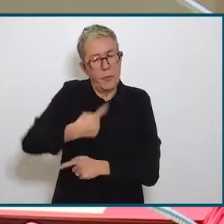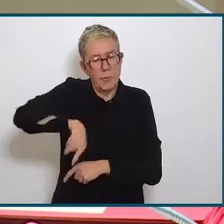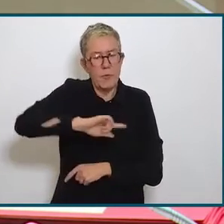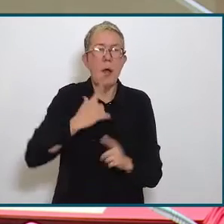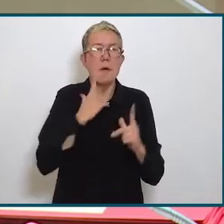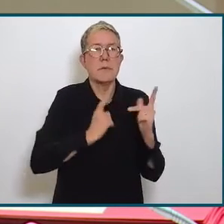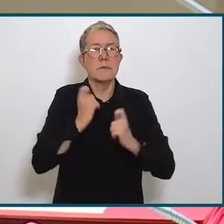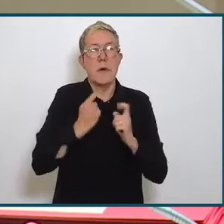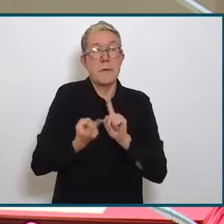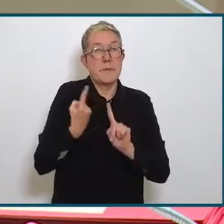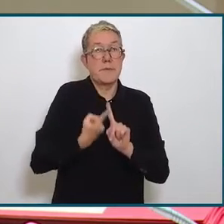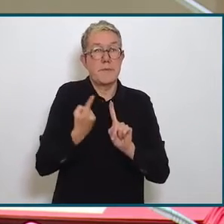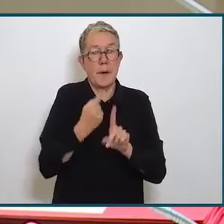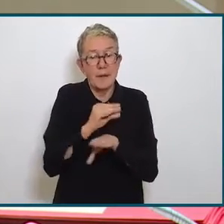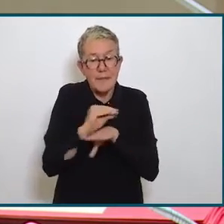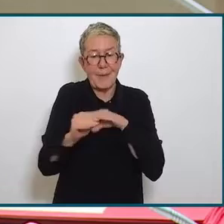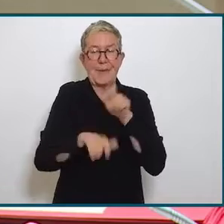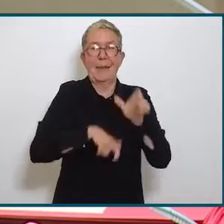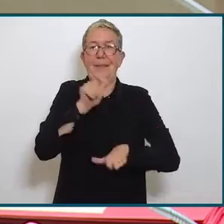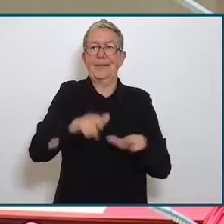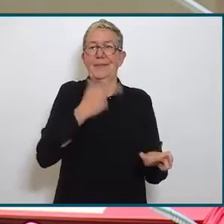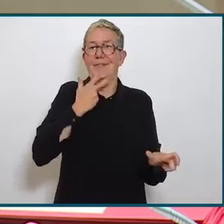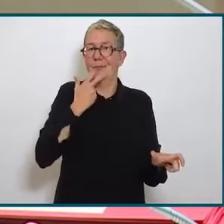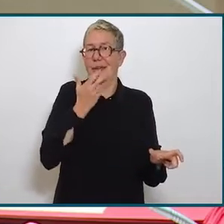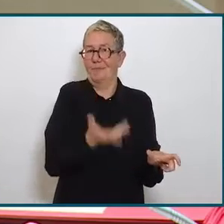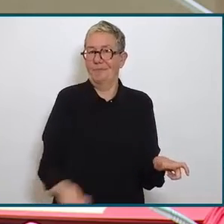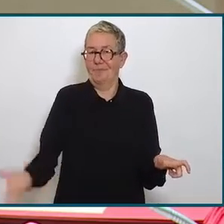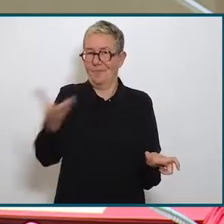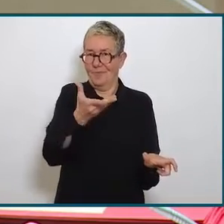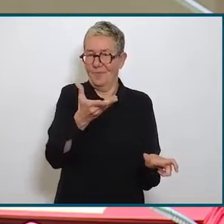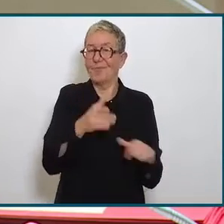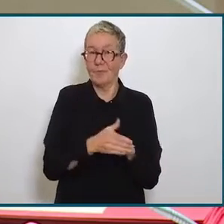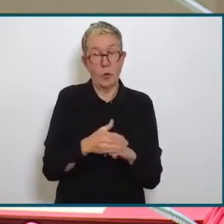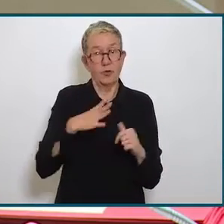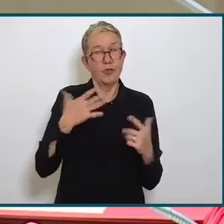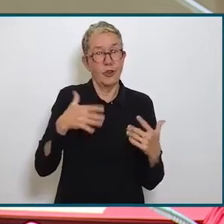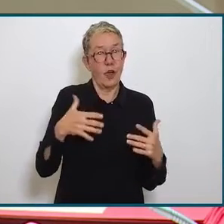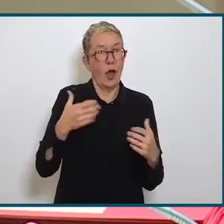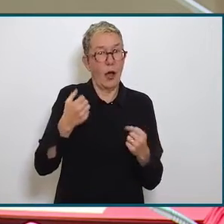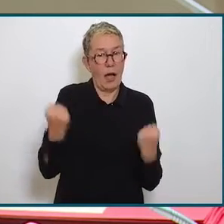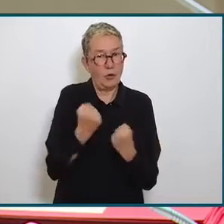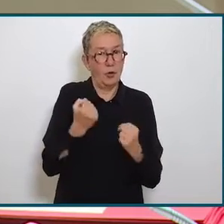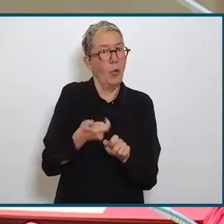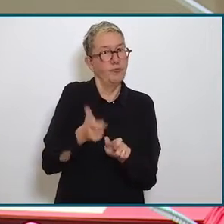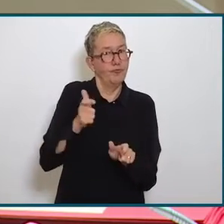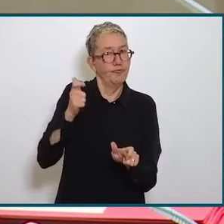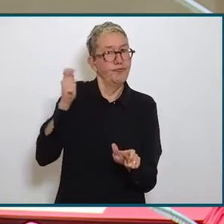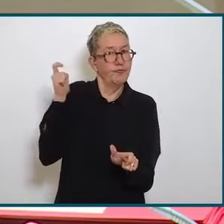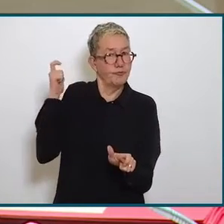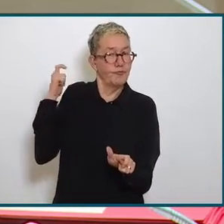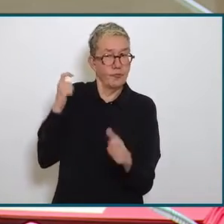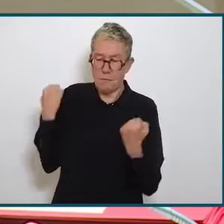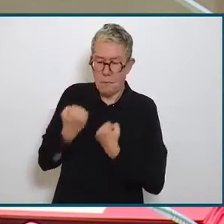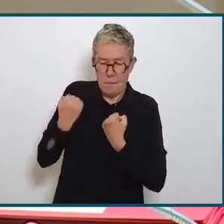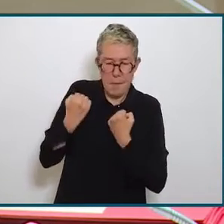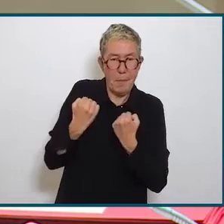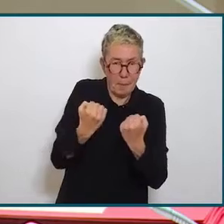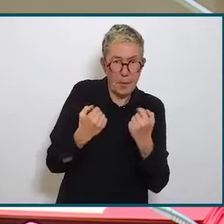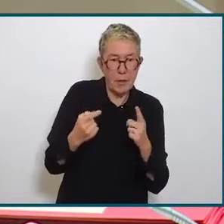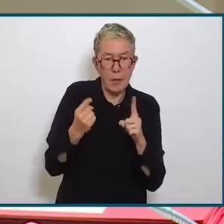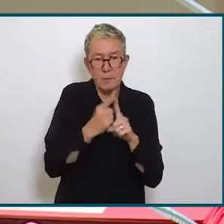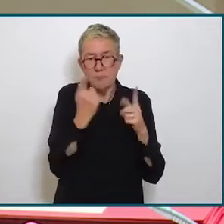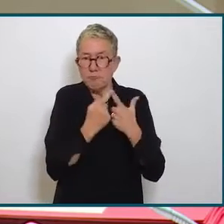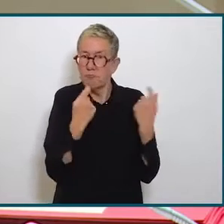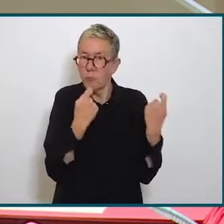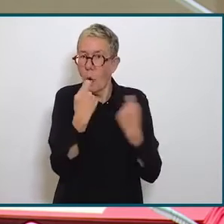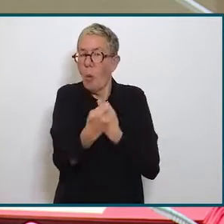de la sécurité de nos concitoyens. Elle relate les nombreuses actions déjà engagées et dont la pérennisation est actée dans ce cadre